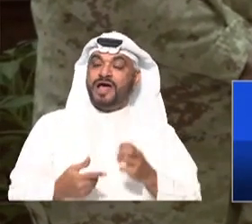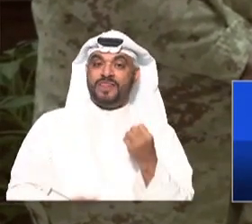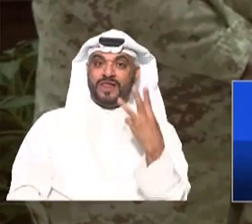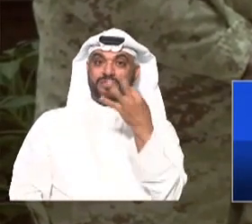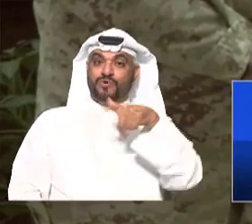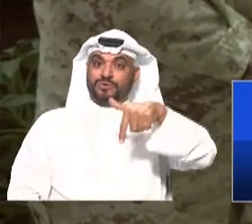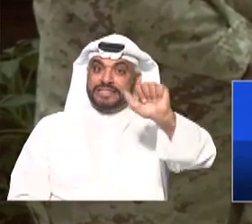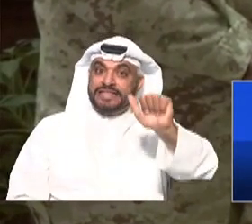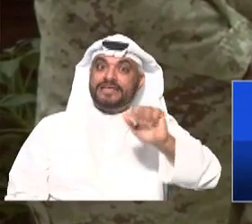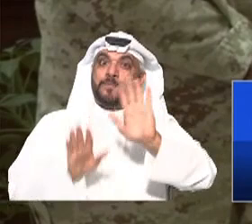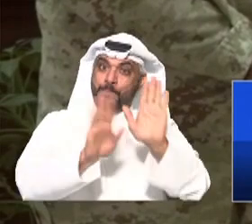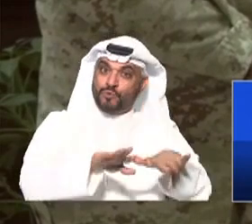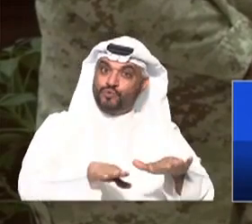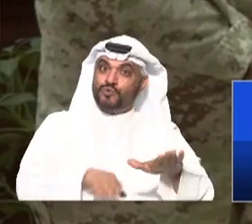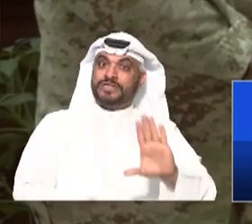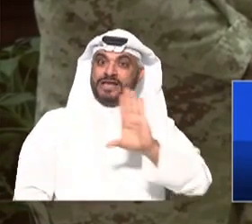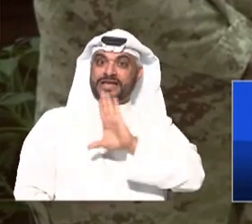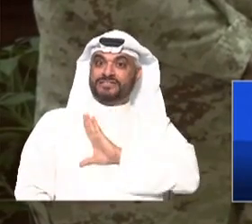أبناء الكويت